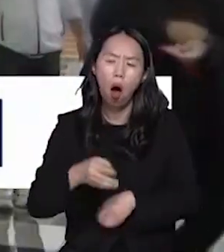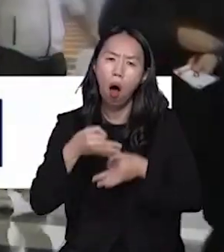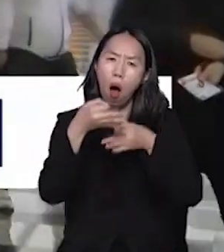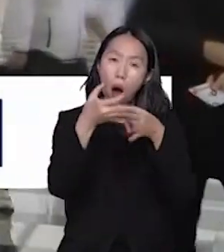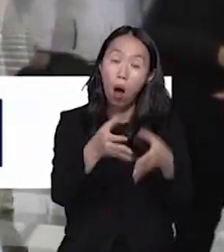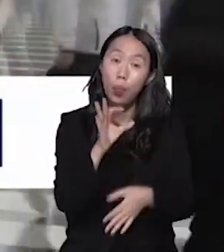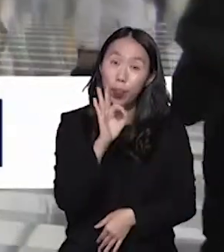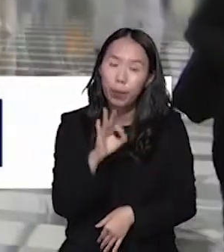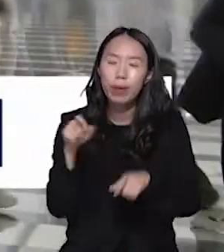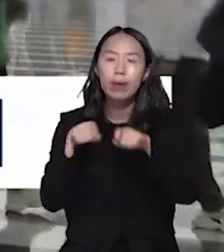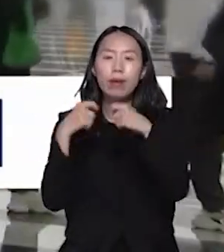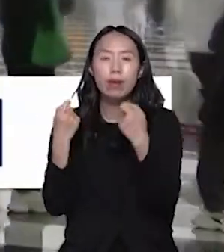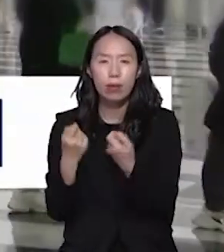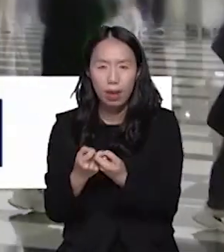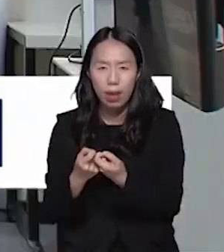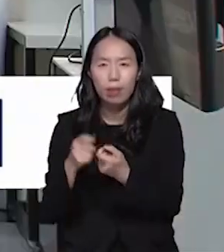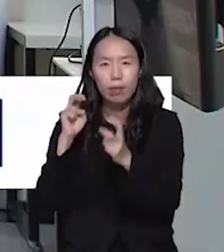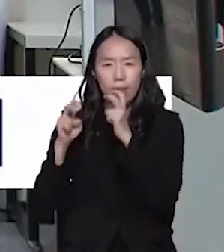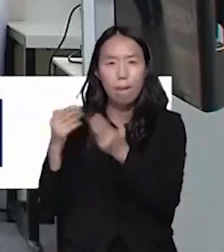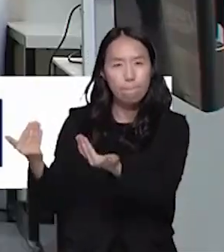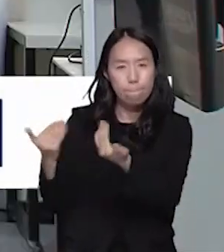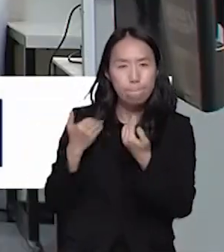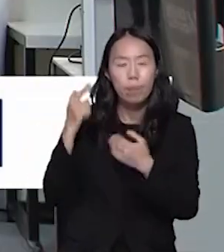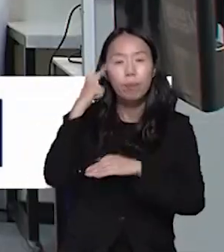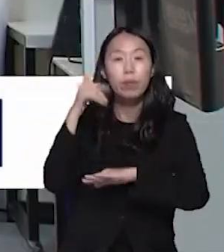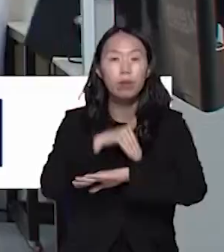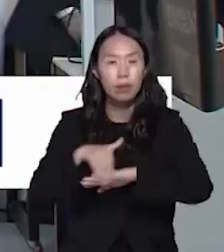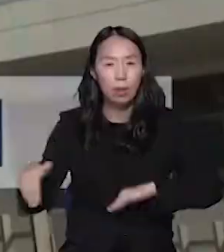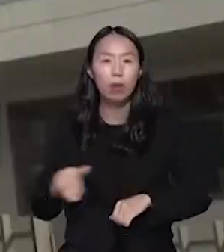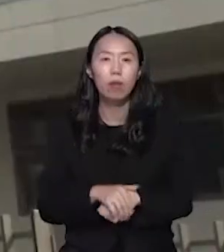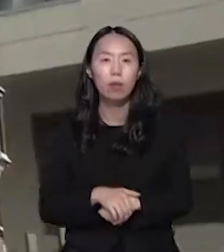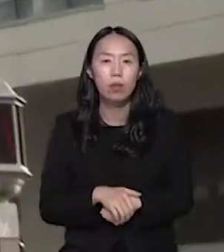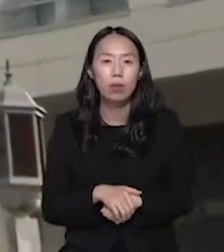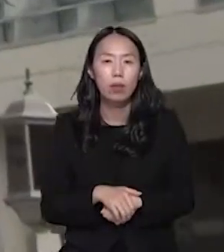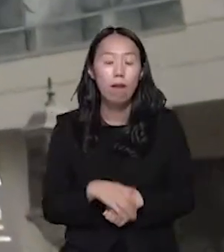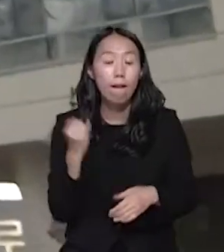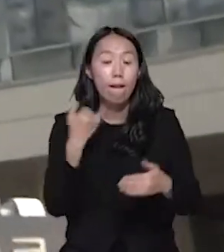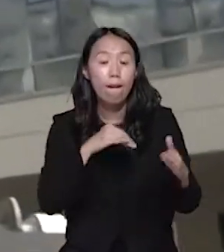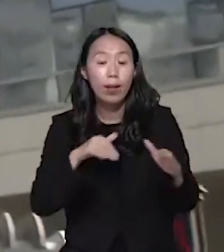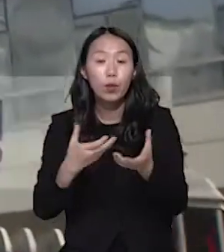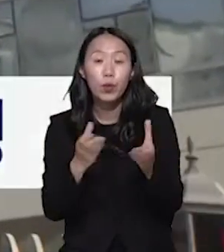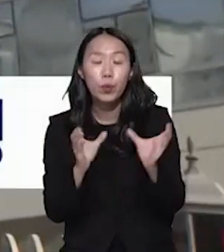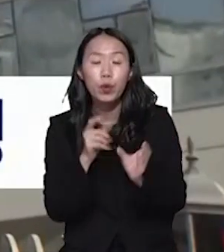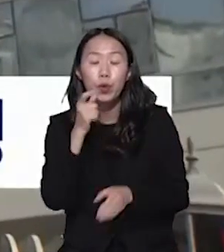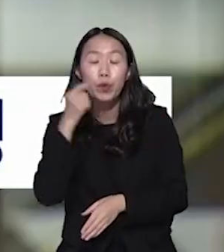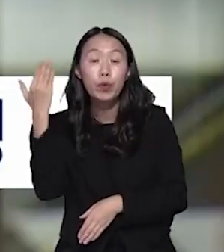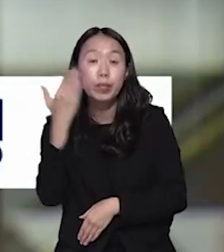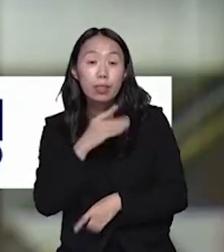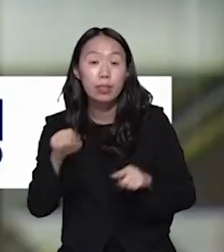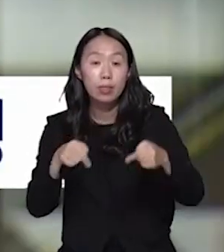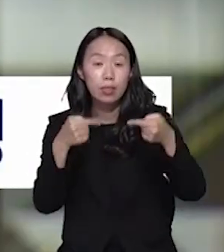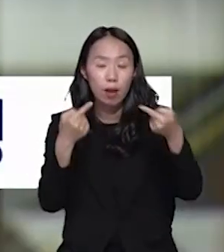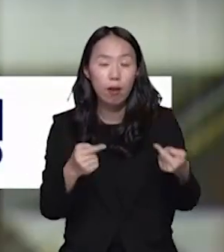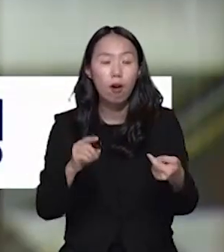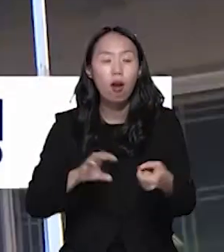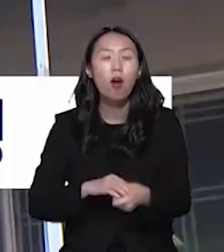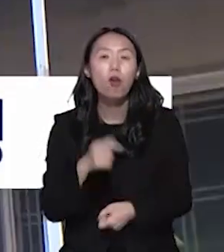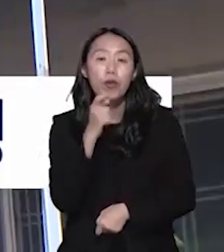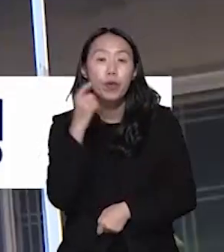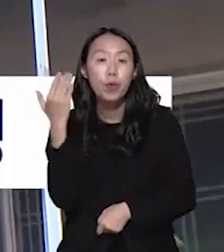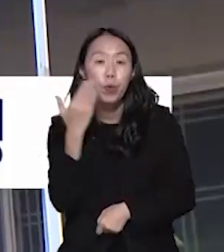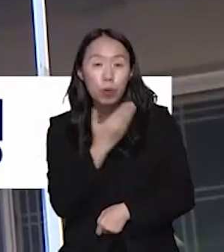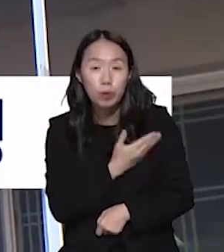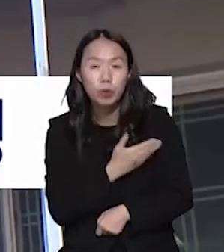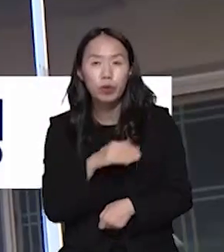사업비는 민간 자본을 유치하기로 했습니다 해수부 전남도 여수시가 참여한 여수 세계박람회 활용